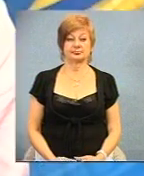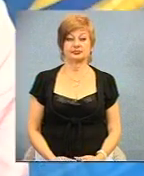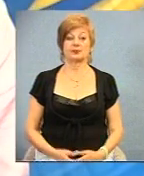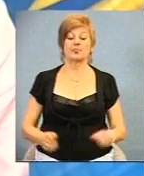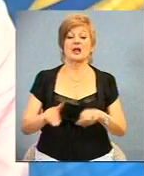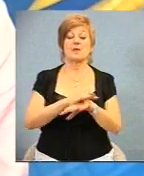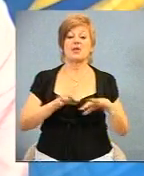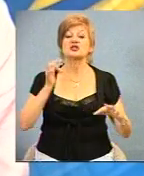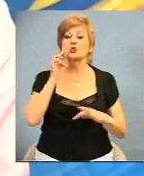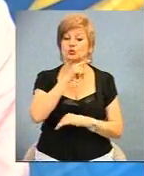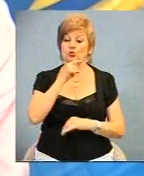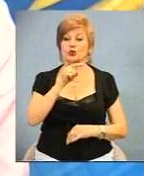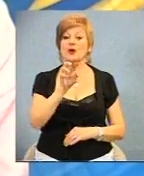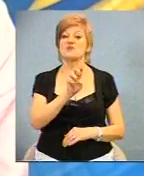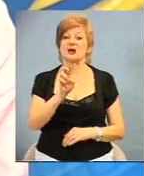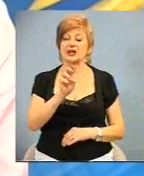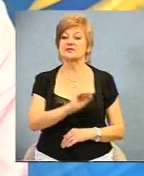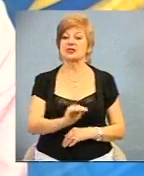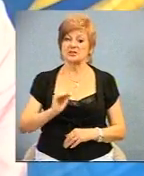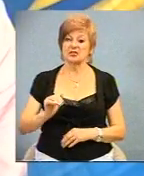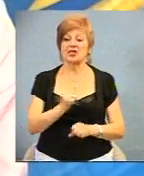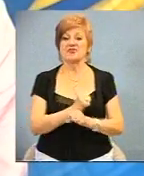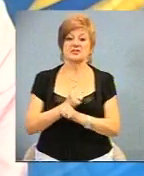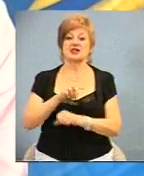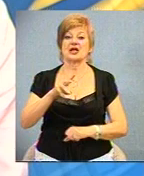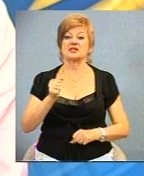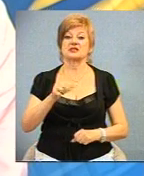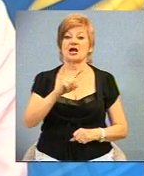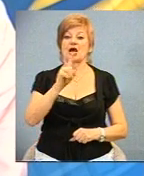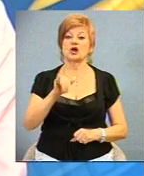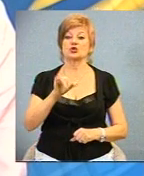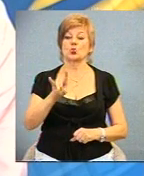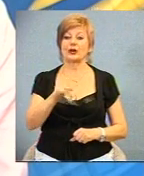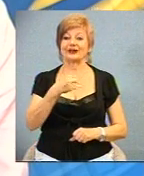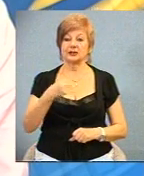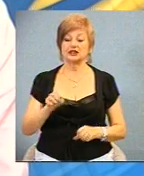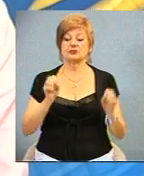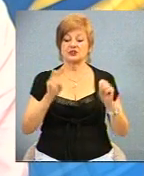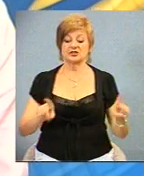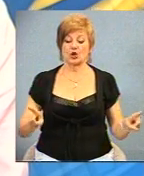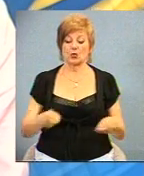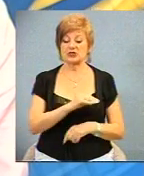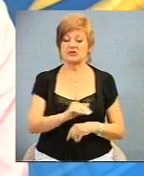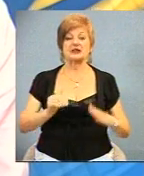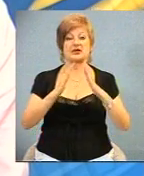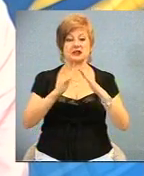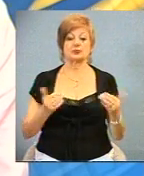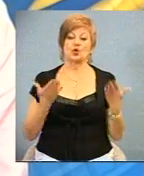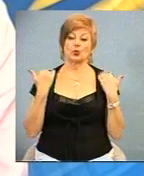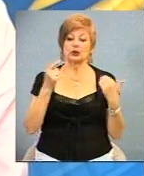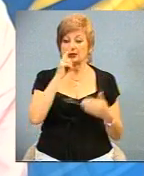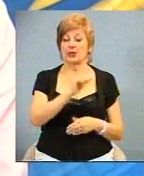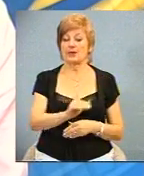Масове отруєння дітей у Бердянську. На території санаторію «Лазурний» у спеціально організованому дитячому таборі відпочивала